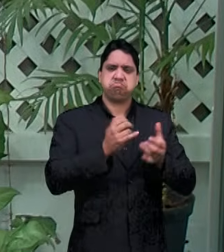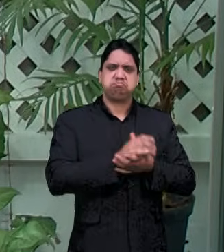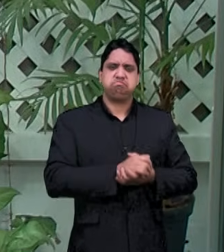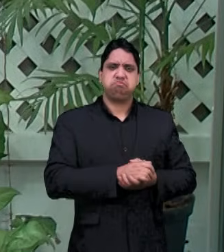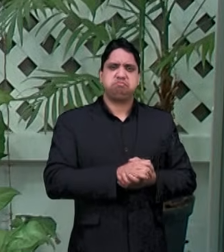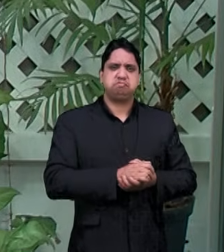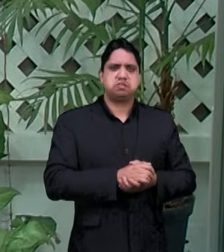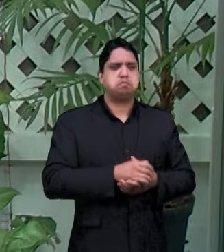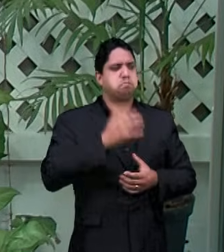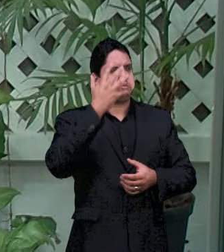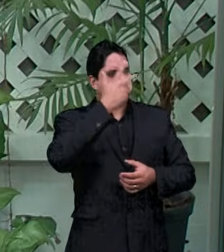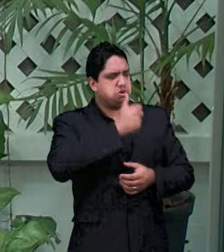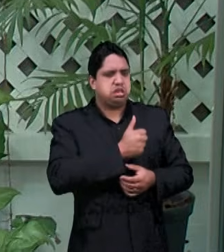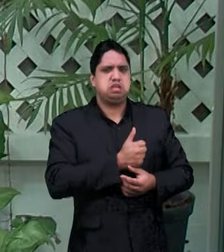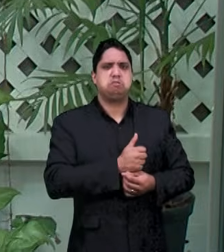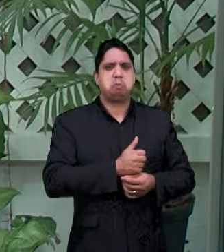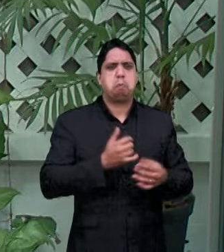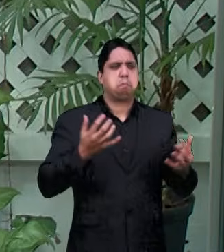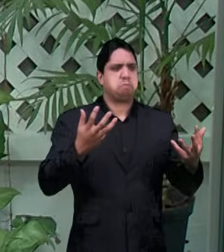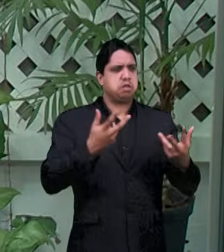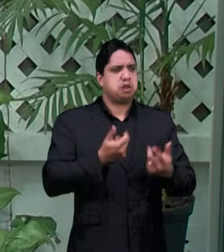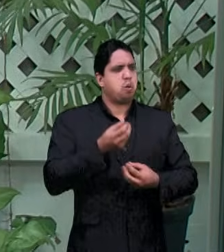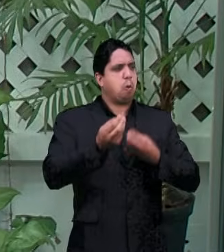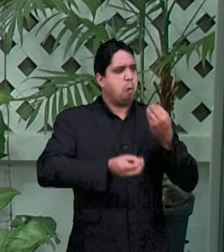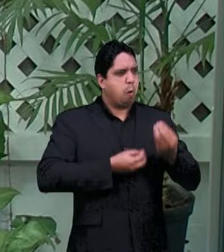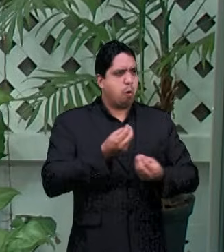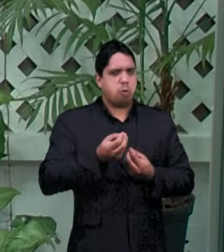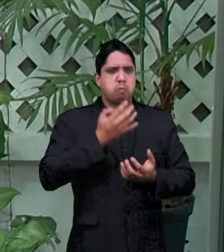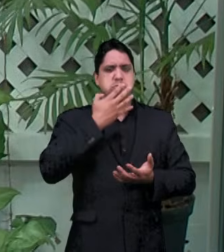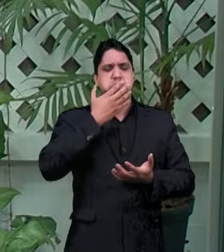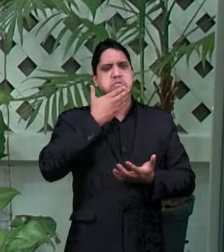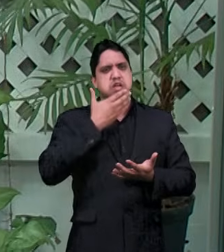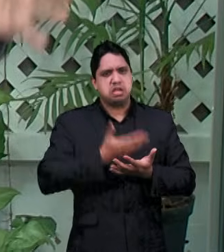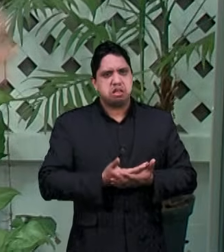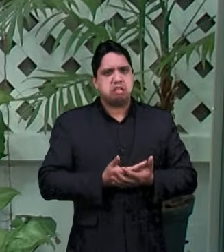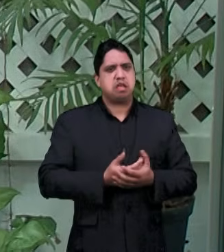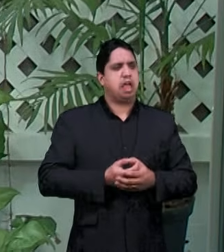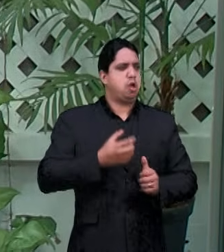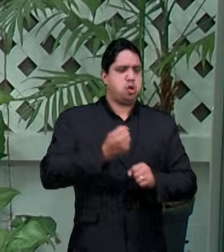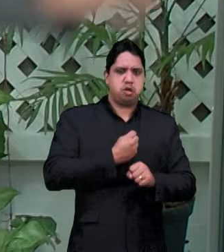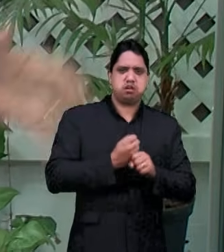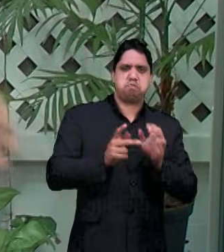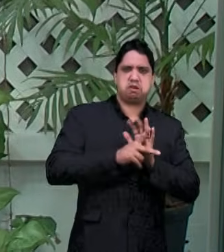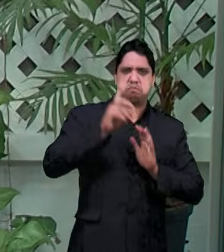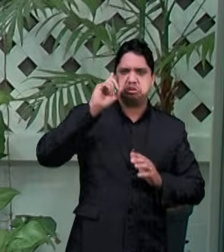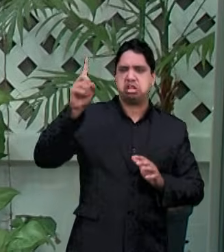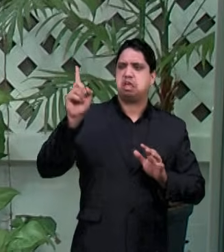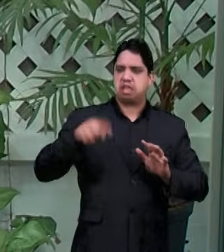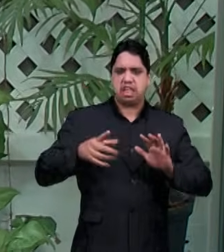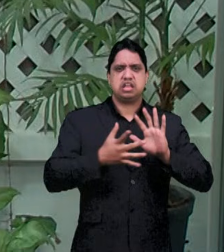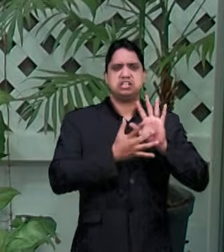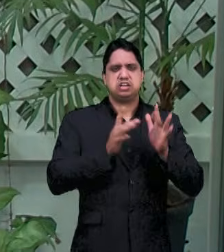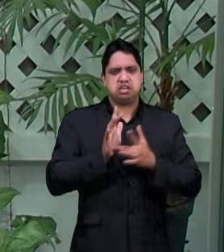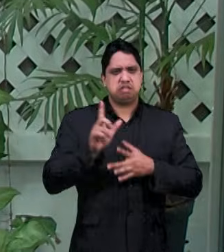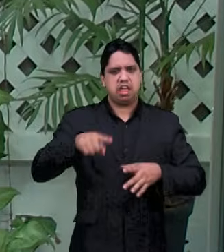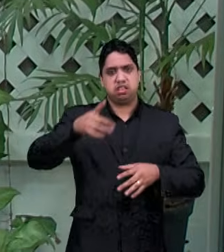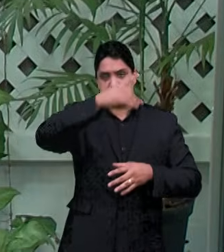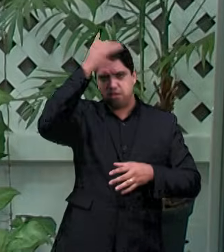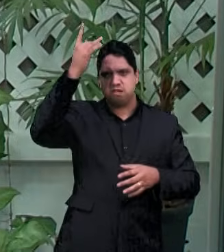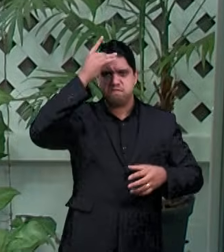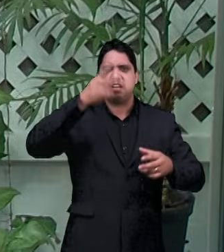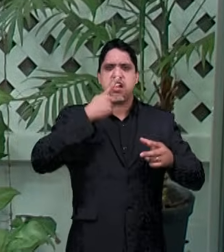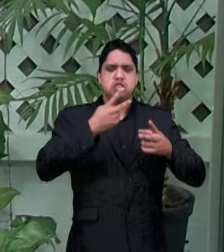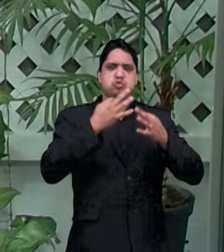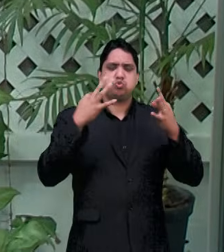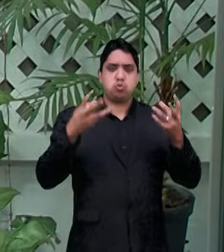on voit quelque chose de merveilleux, quelque chose d'extraordinaire, parle de Dieu, parle du Saint-Esprit, parle de Jésus, il parle de